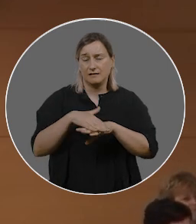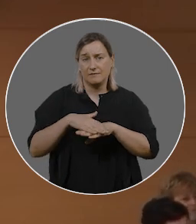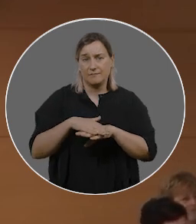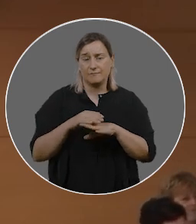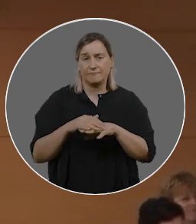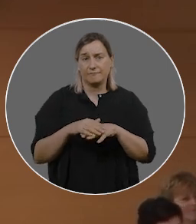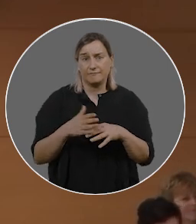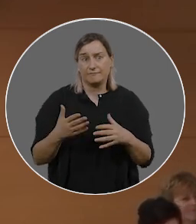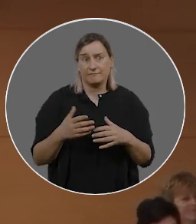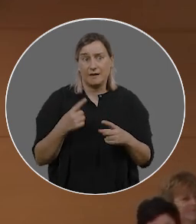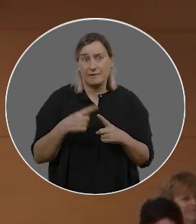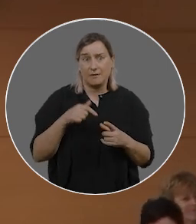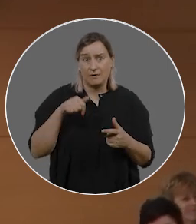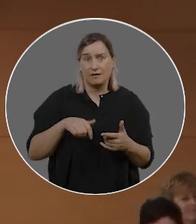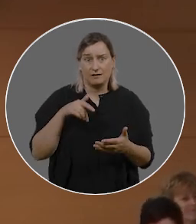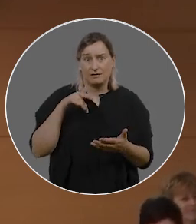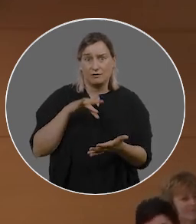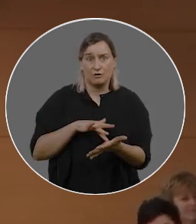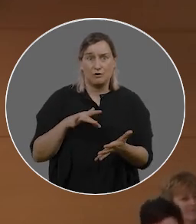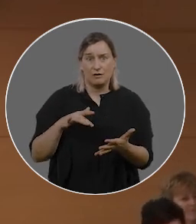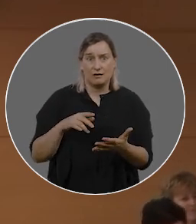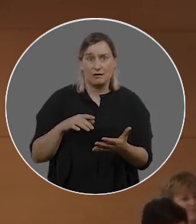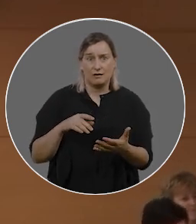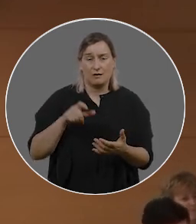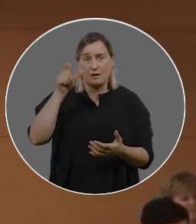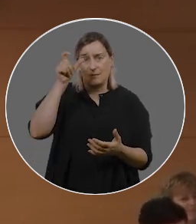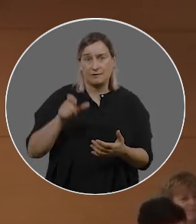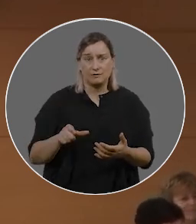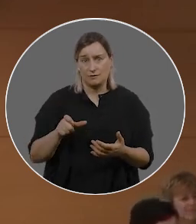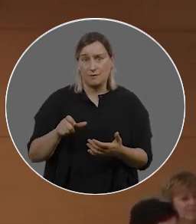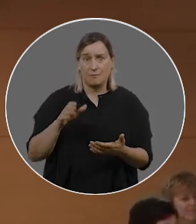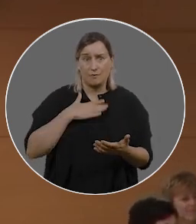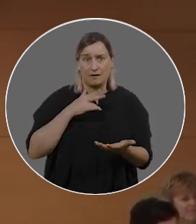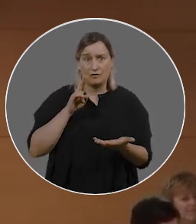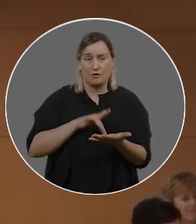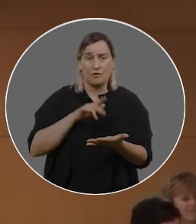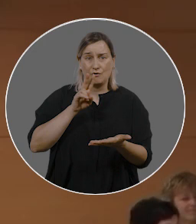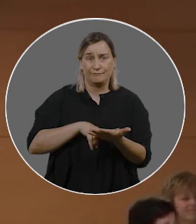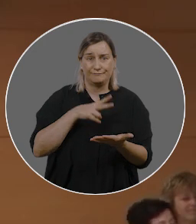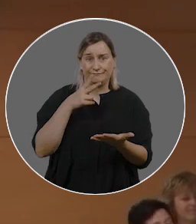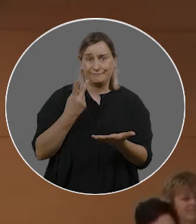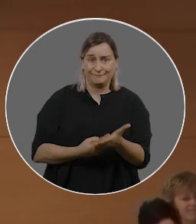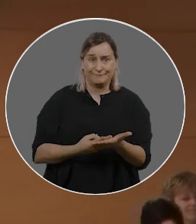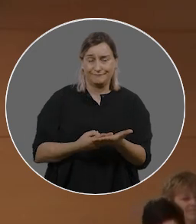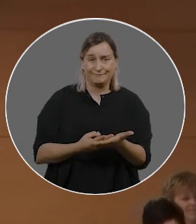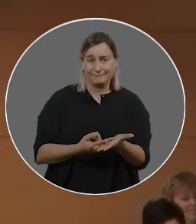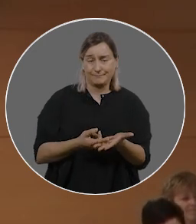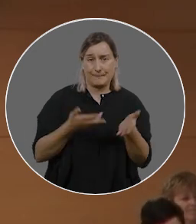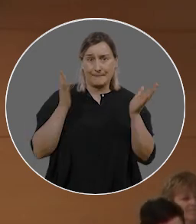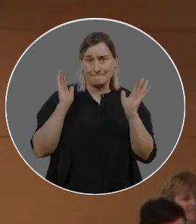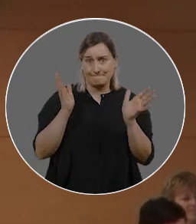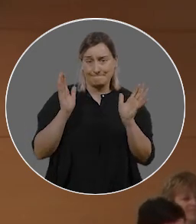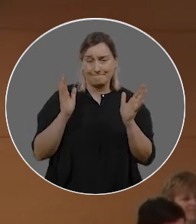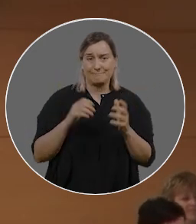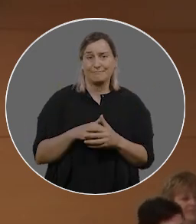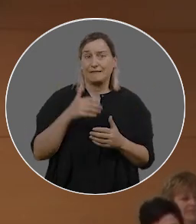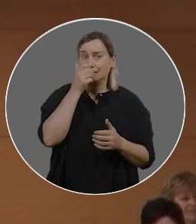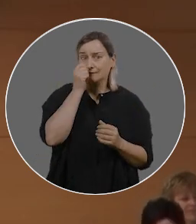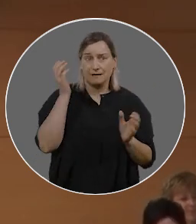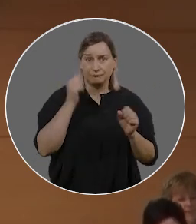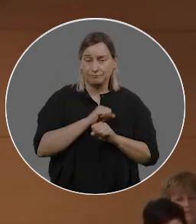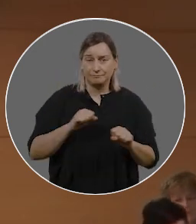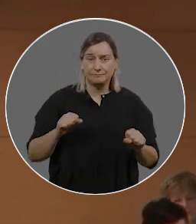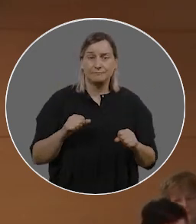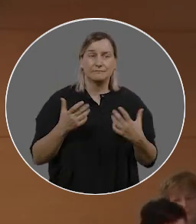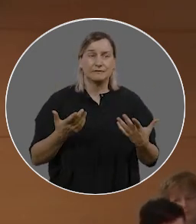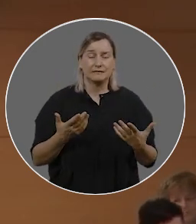sinceres perquè avui no teníem la persona que podia fer traducció per